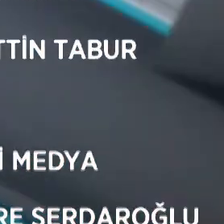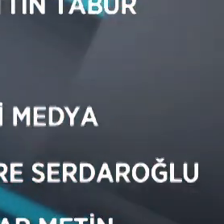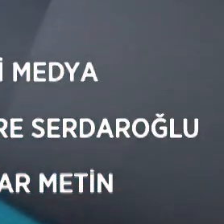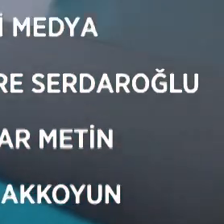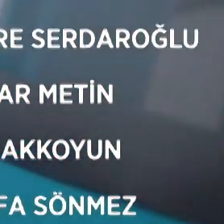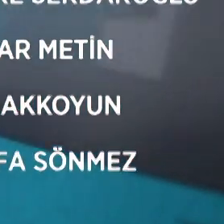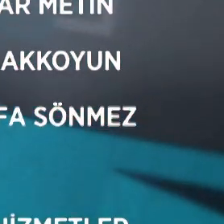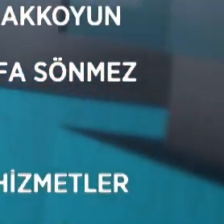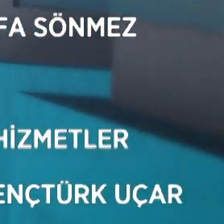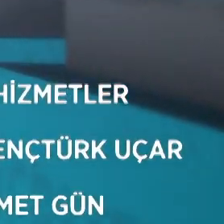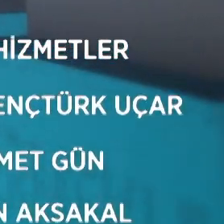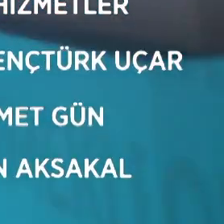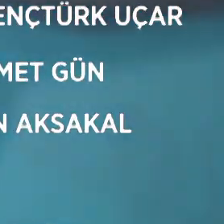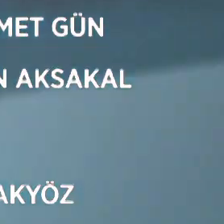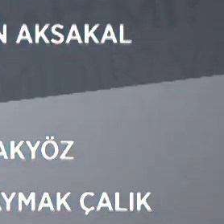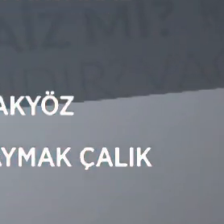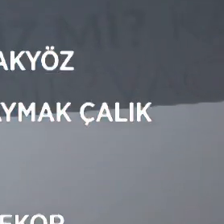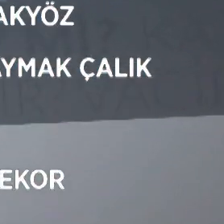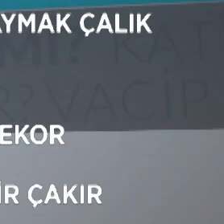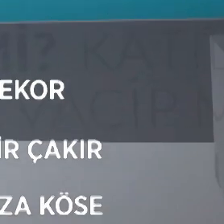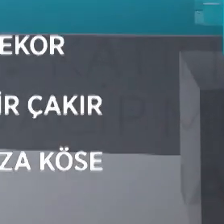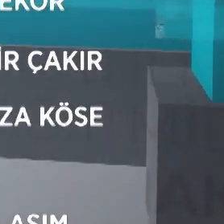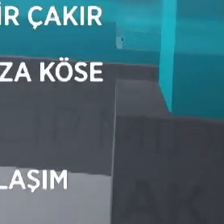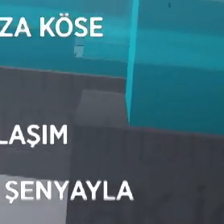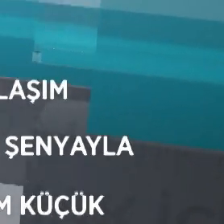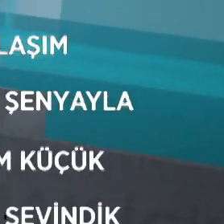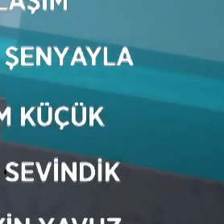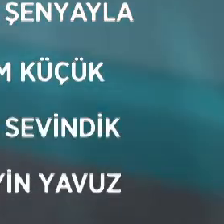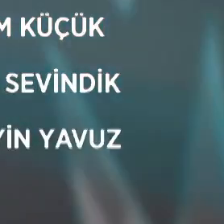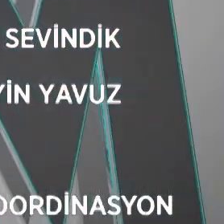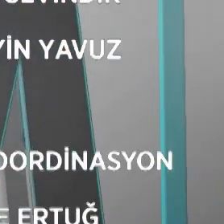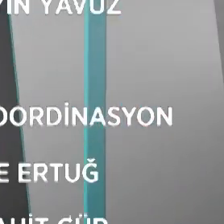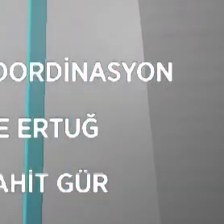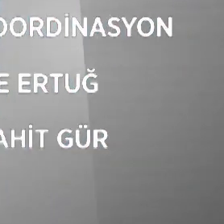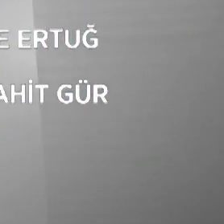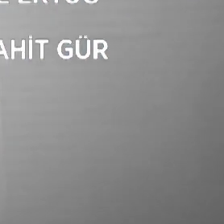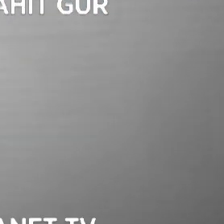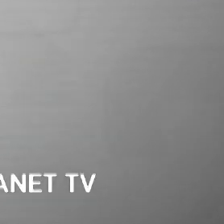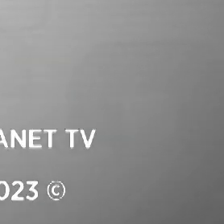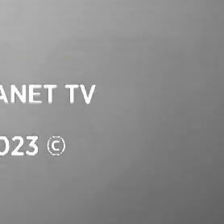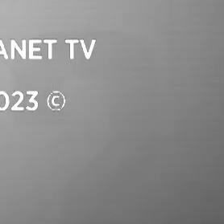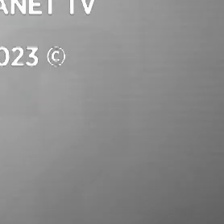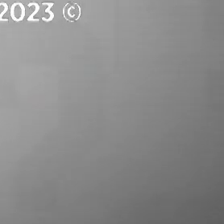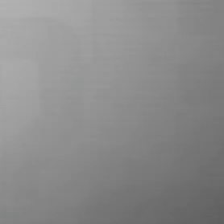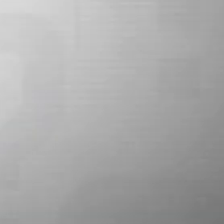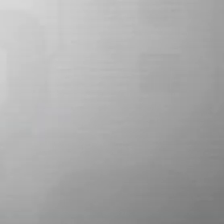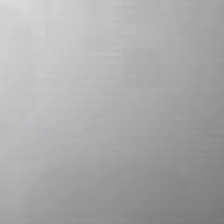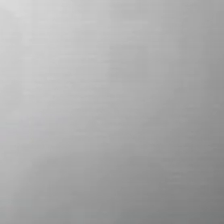Dinimizde zorlama var mı? Hangi kişilere kullanılıyor? Cami mezhebine göre evde hikâfa gerekiyor